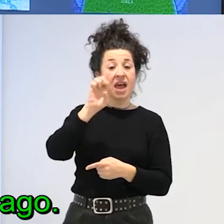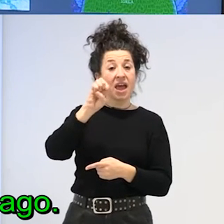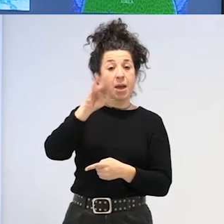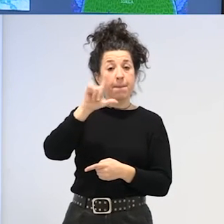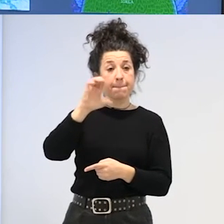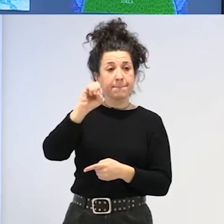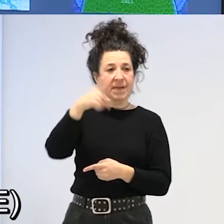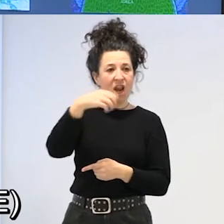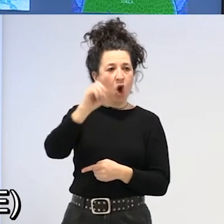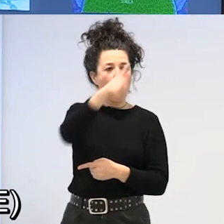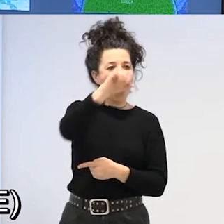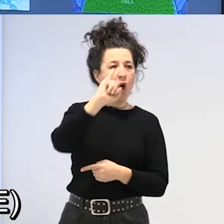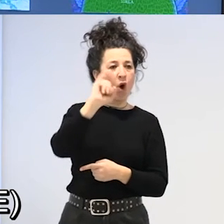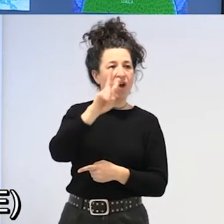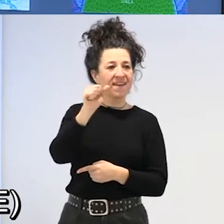handago, bai.